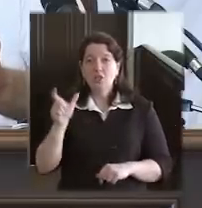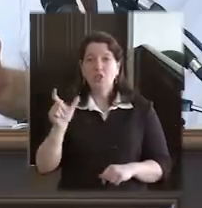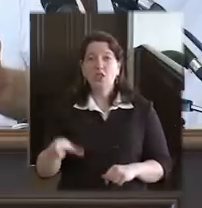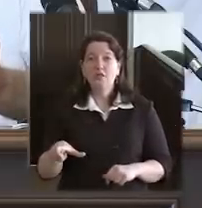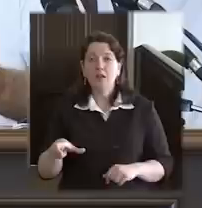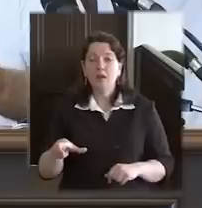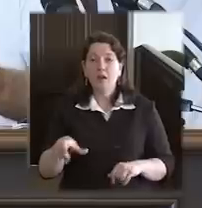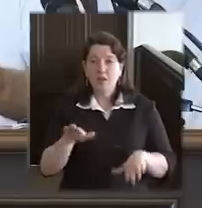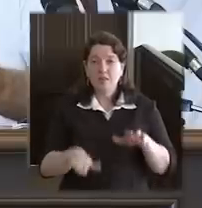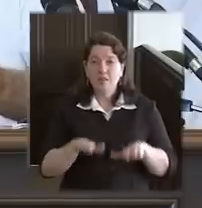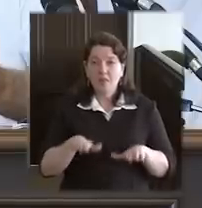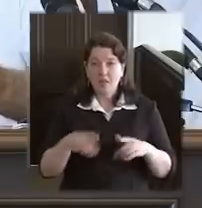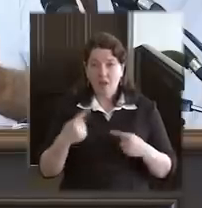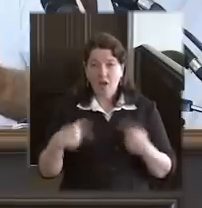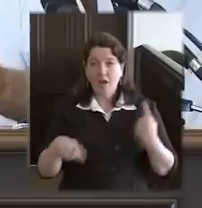Ну,